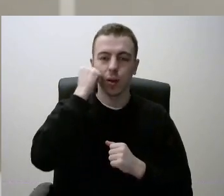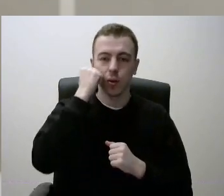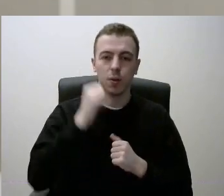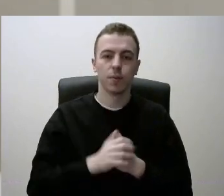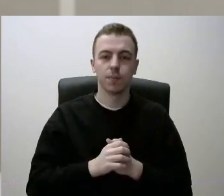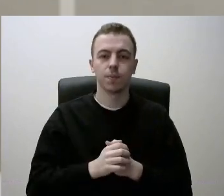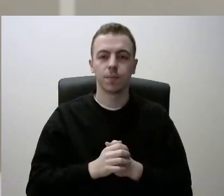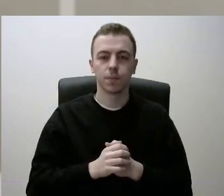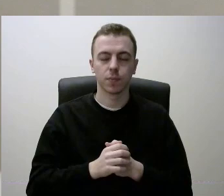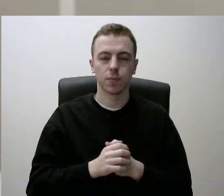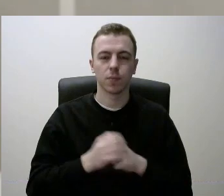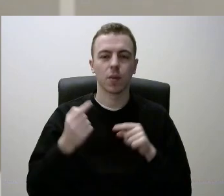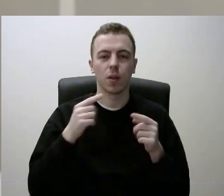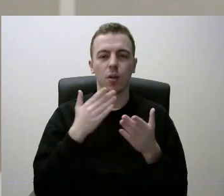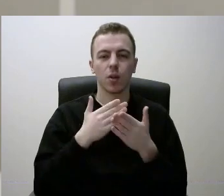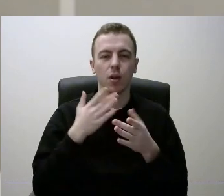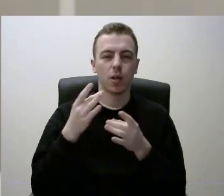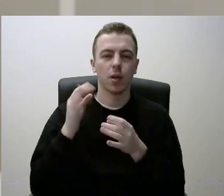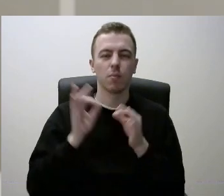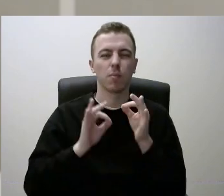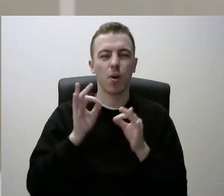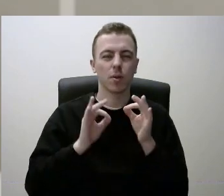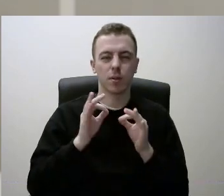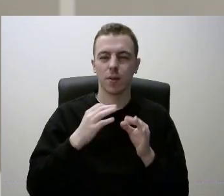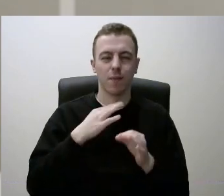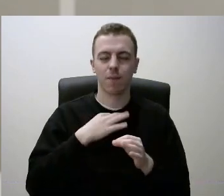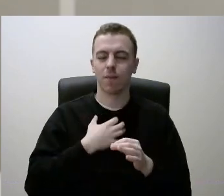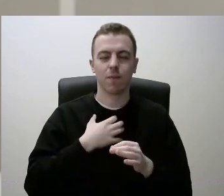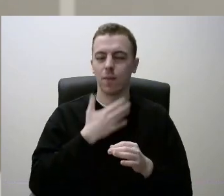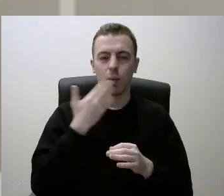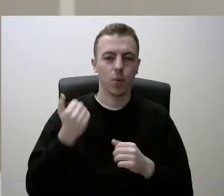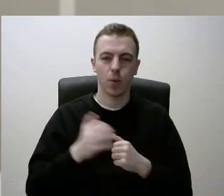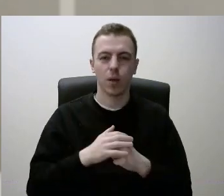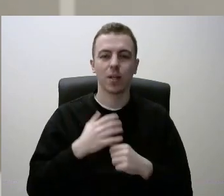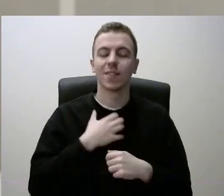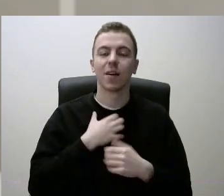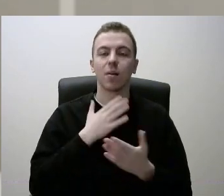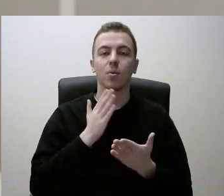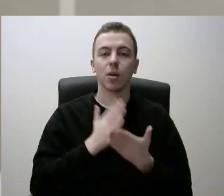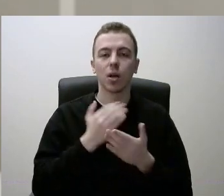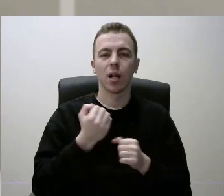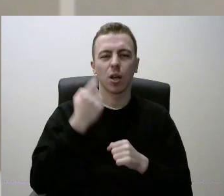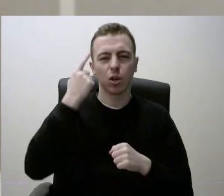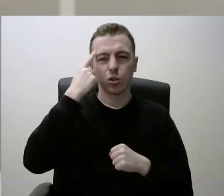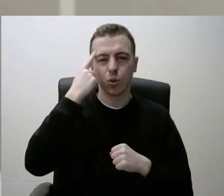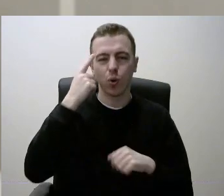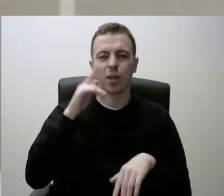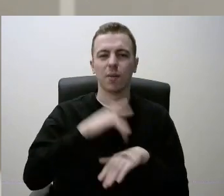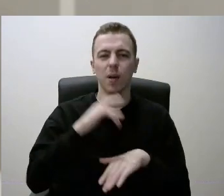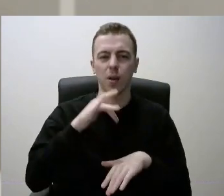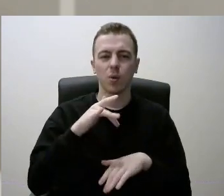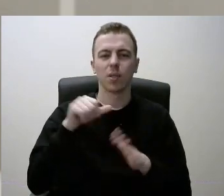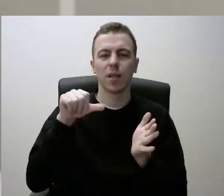turėjimas vienokios ar kitokios proporcijos nėra esminis dalykas. Esminis yra dalykas žinoti, jausti,